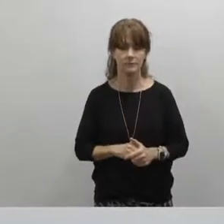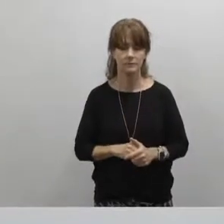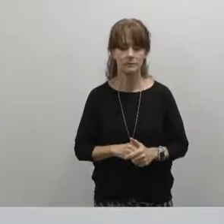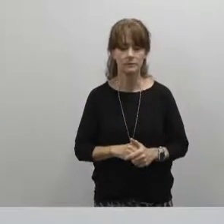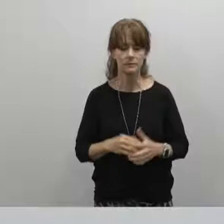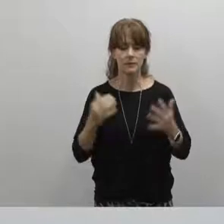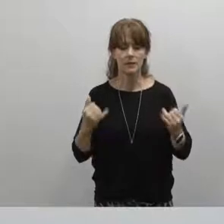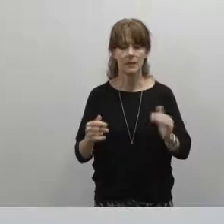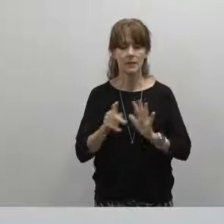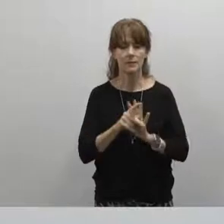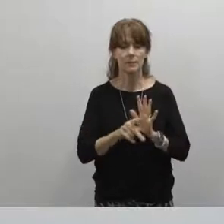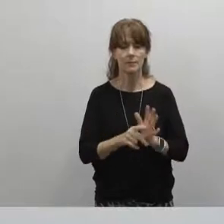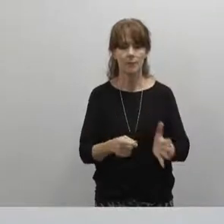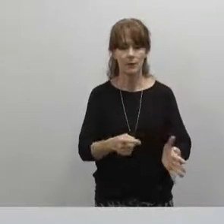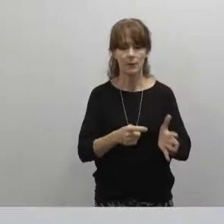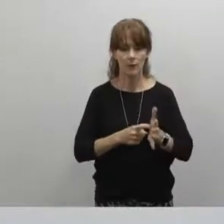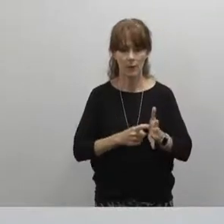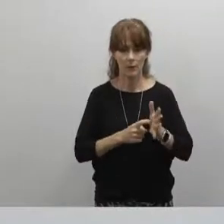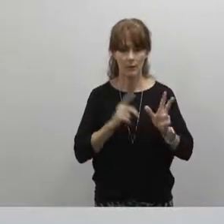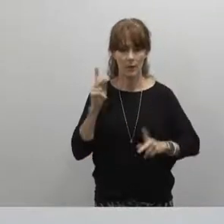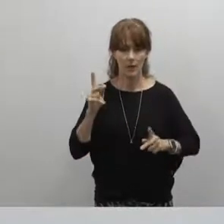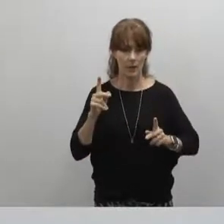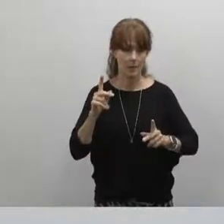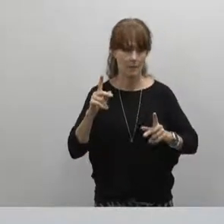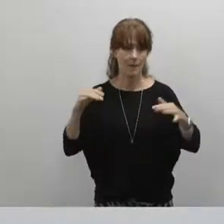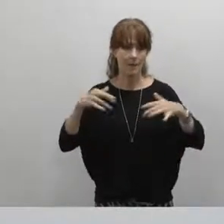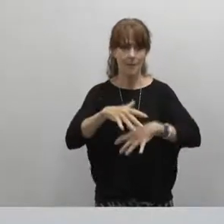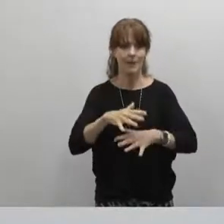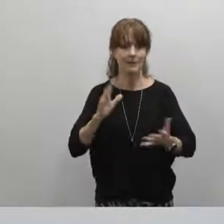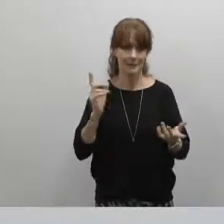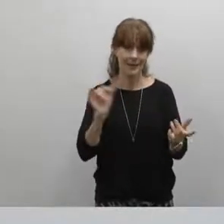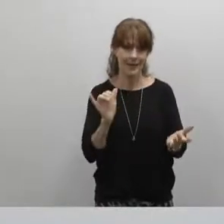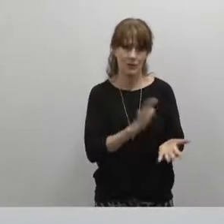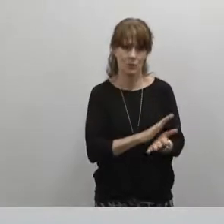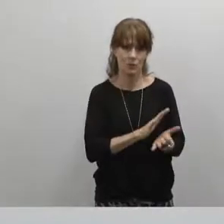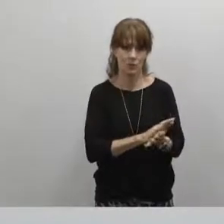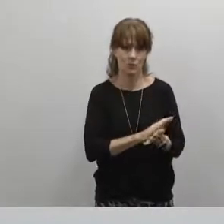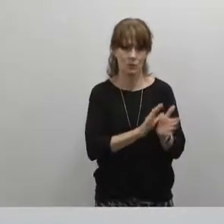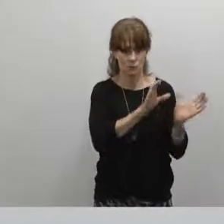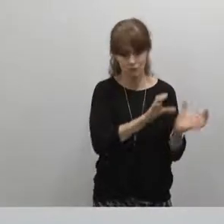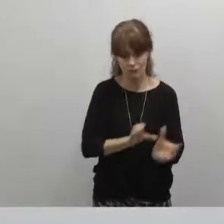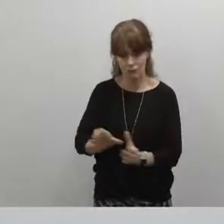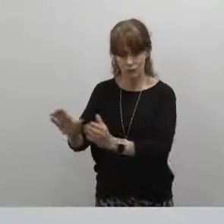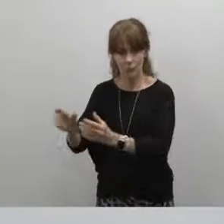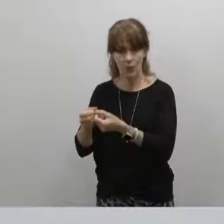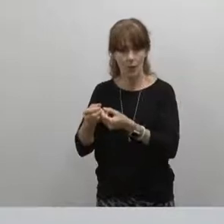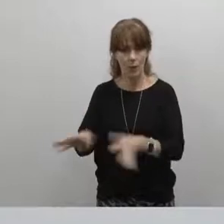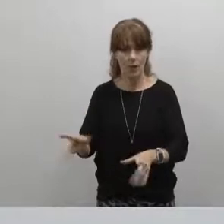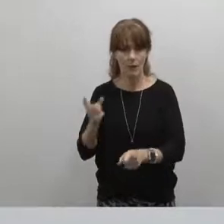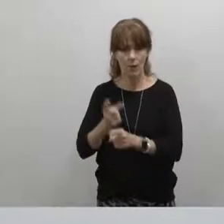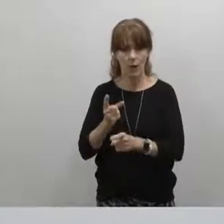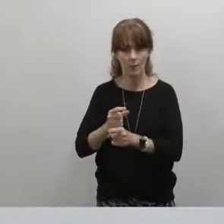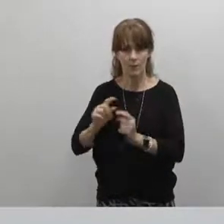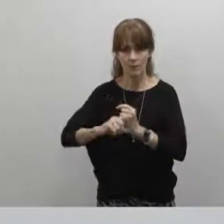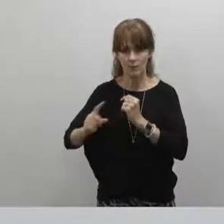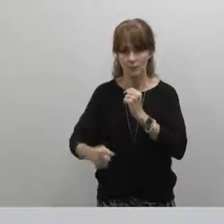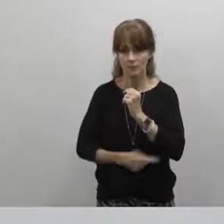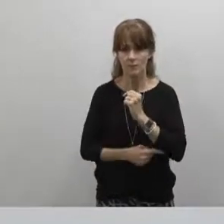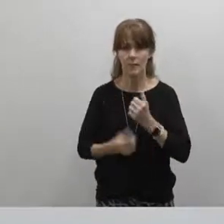កហើយហ្នឹងណាគឺថាច្បាប់ហ្នឹងគឺគេតម្រូវឲ្យសាលារៀនយកការ